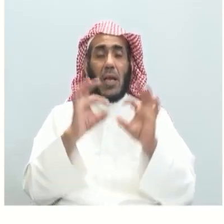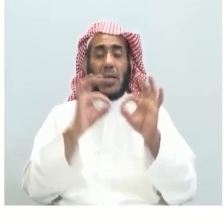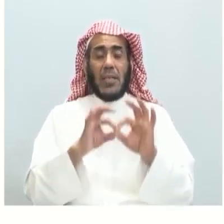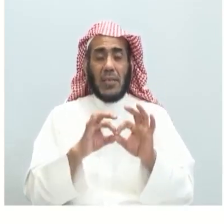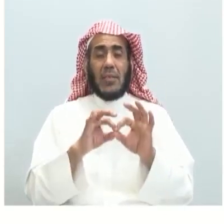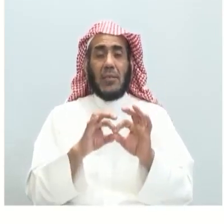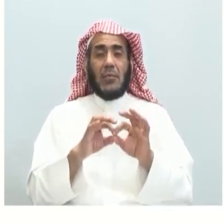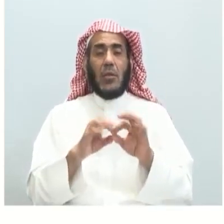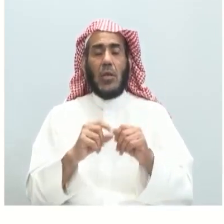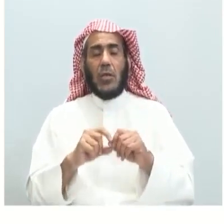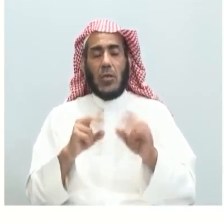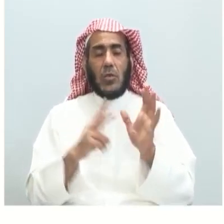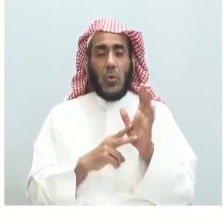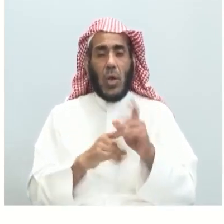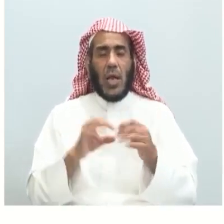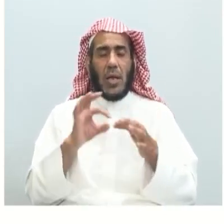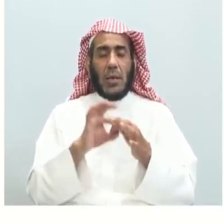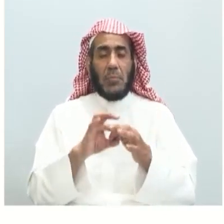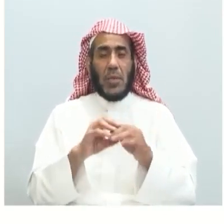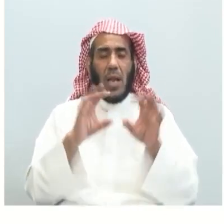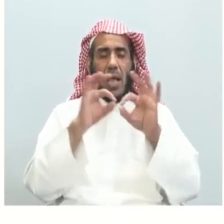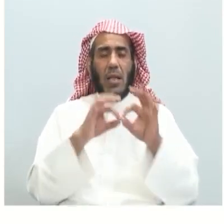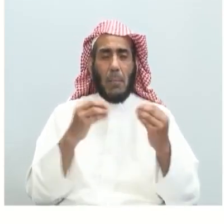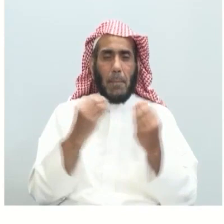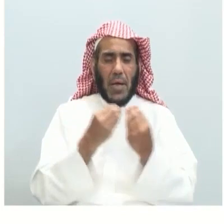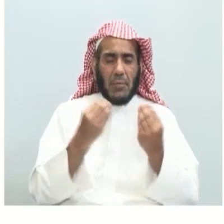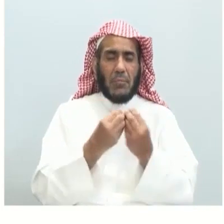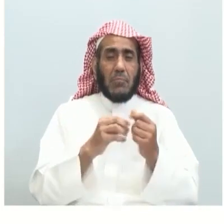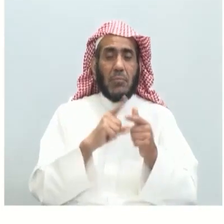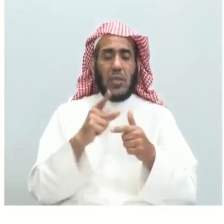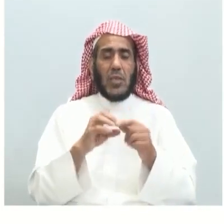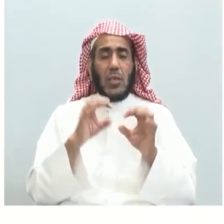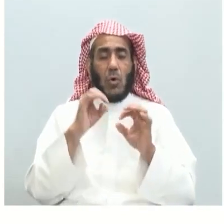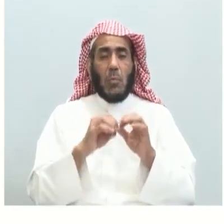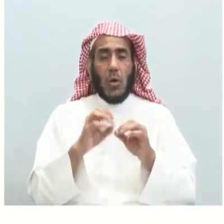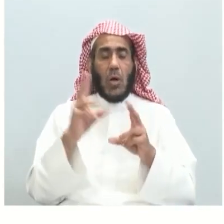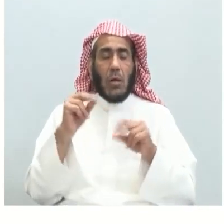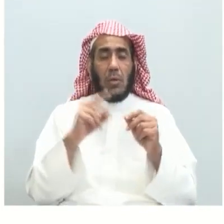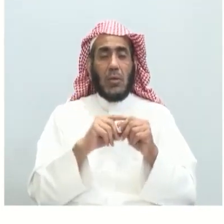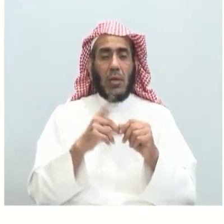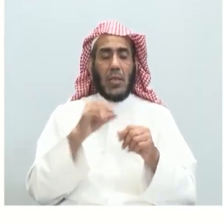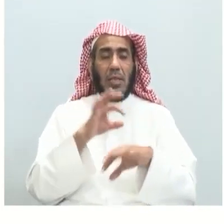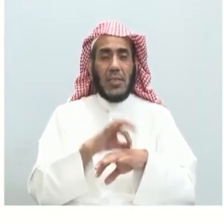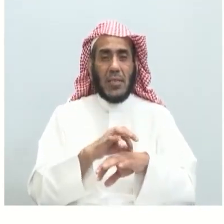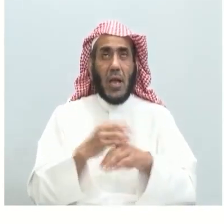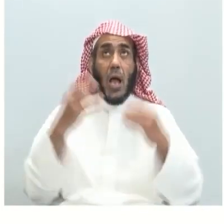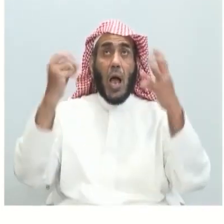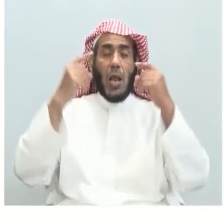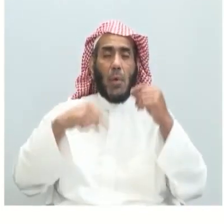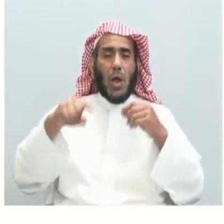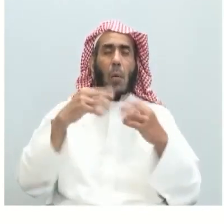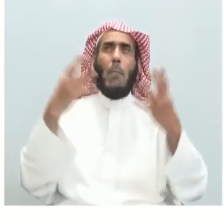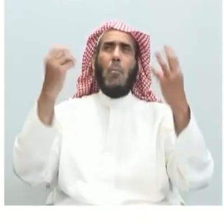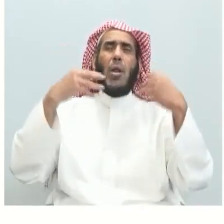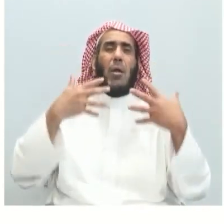وهذا يدل على ربط الايات بعضها ببعض نجد ان الجواب كما تعلمون ان الانسان انعم الله عليه